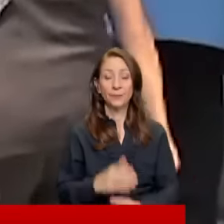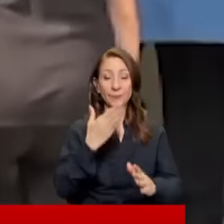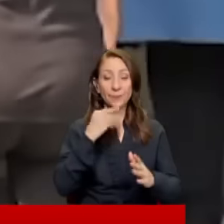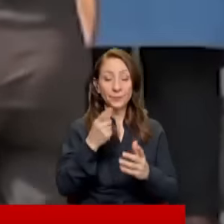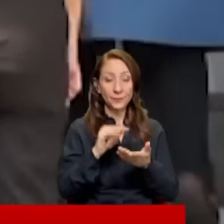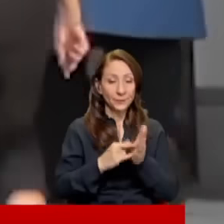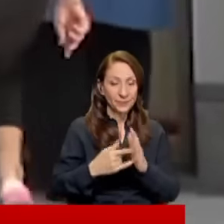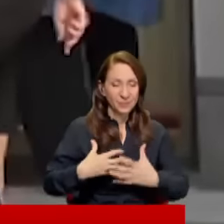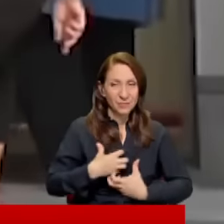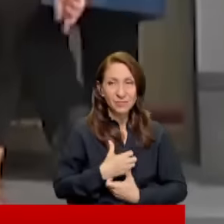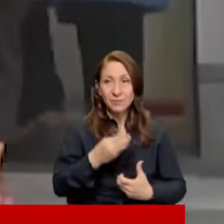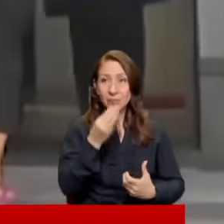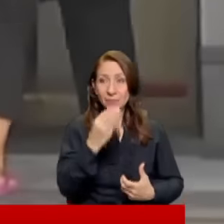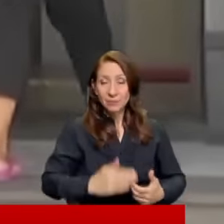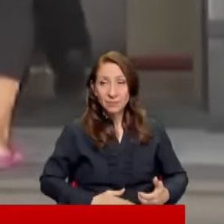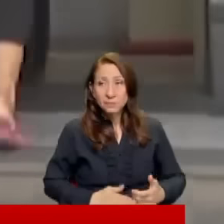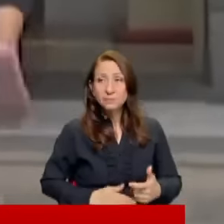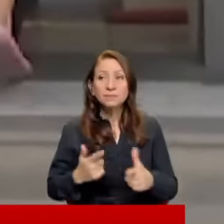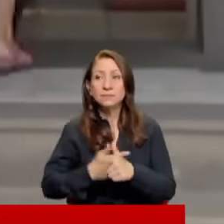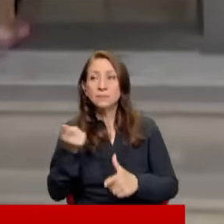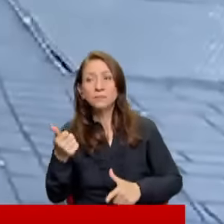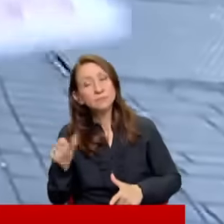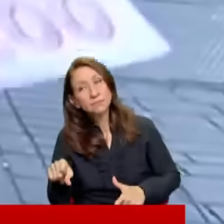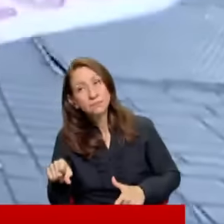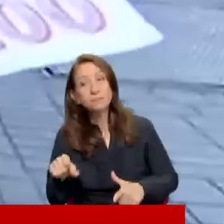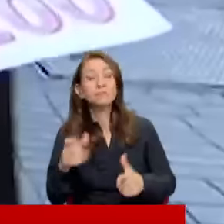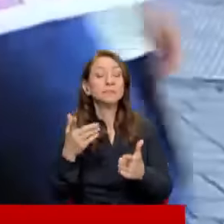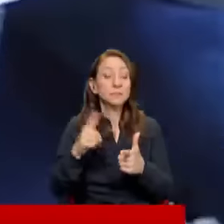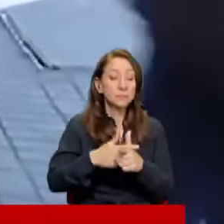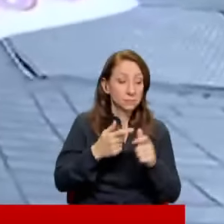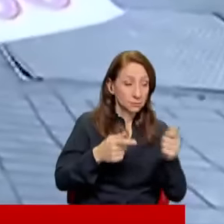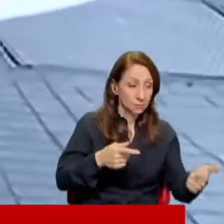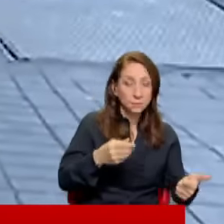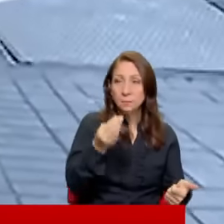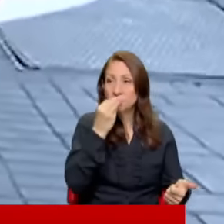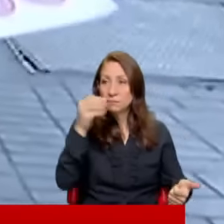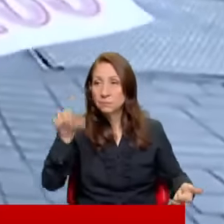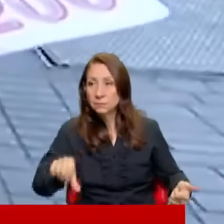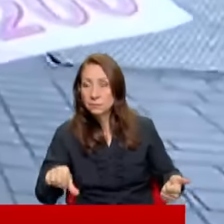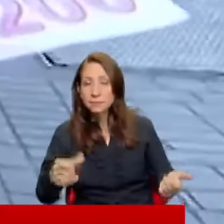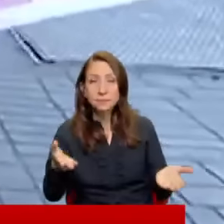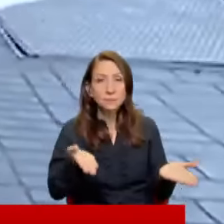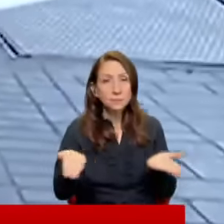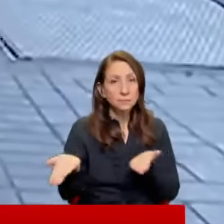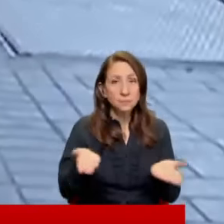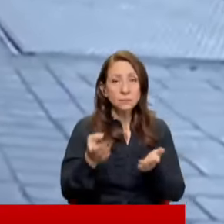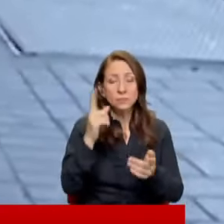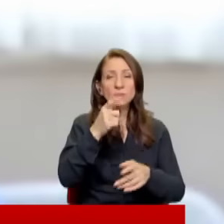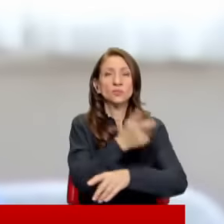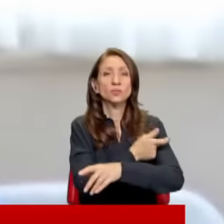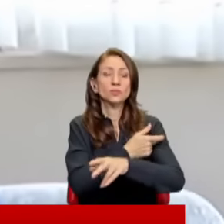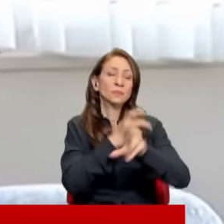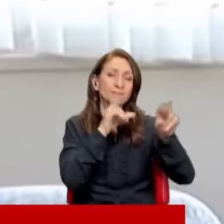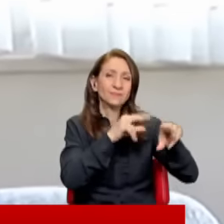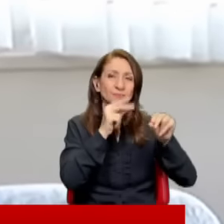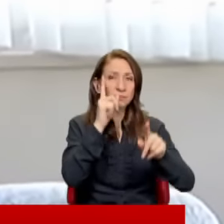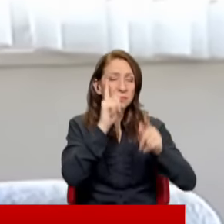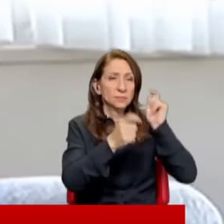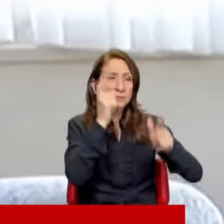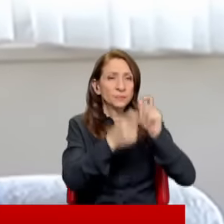emekli geçim derdinde karnını Doyursun kirasını ödeyemiyor kirasını ödese ayın sonunu getiremiyor Bu nedenle huzurevine başvurular